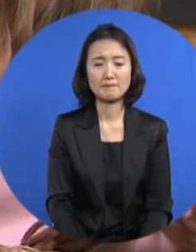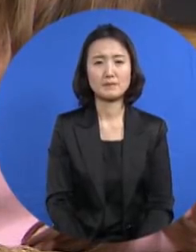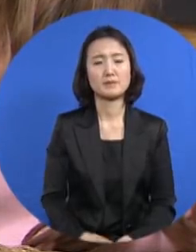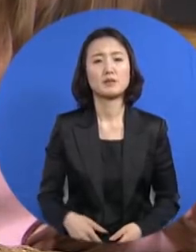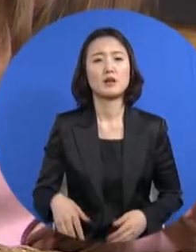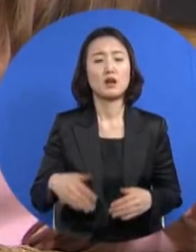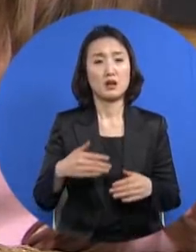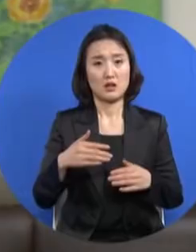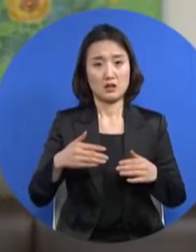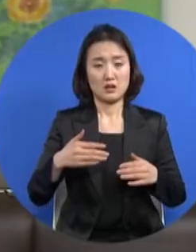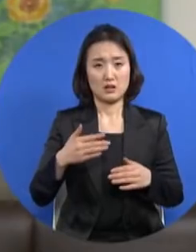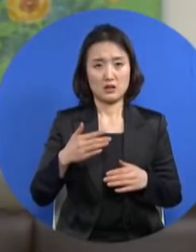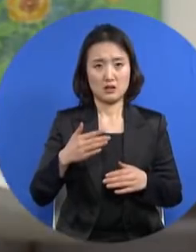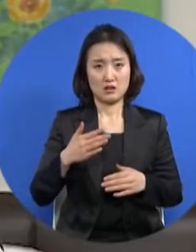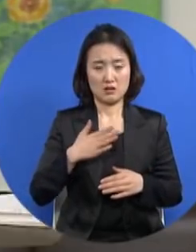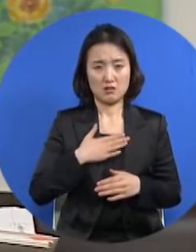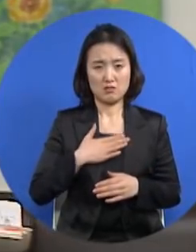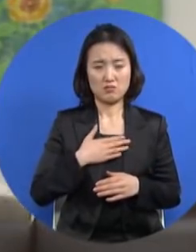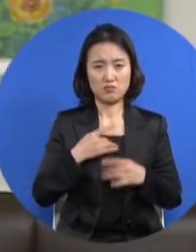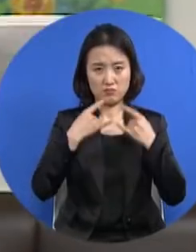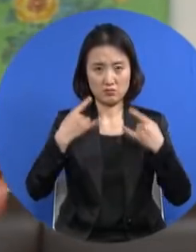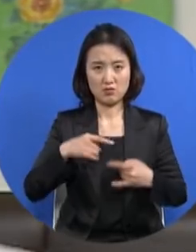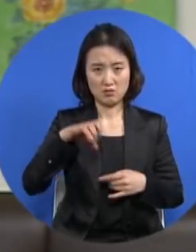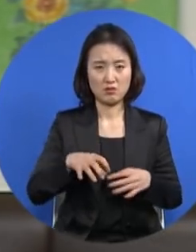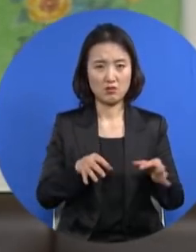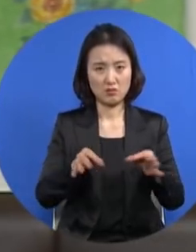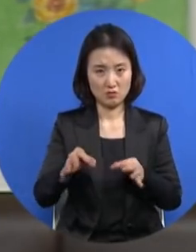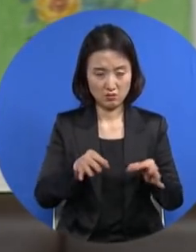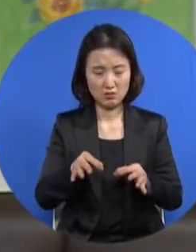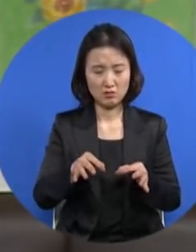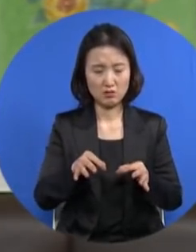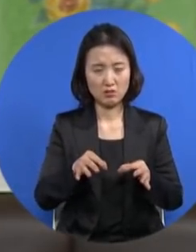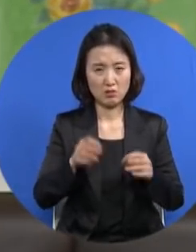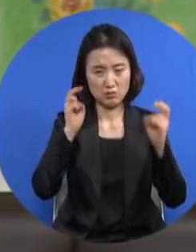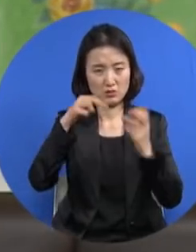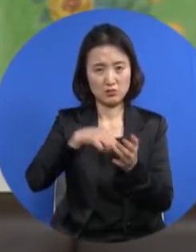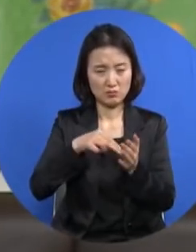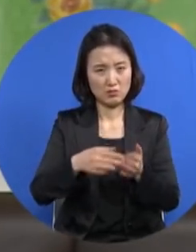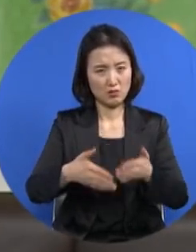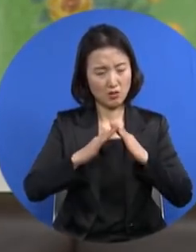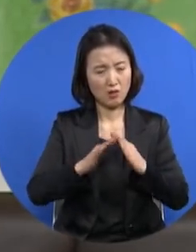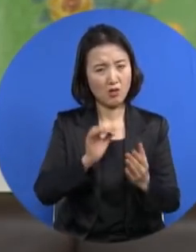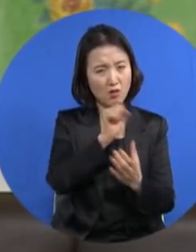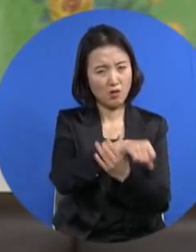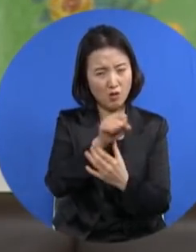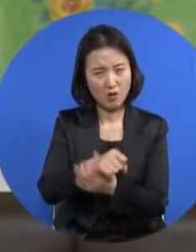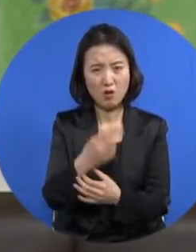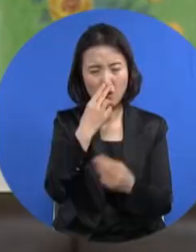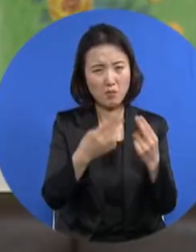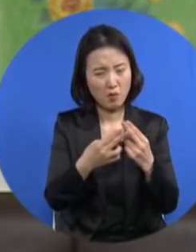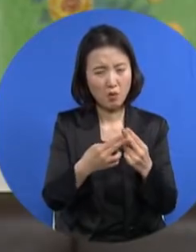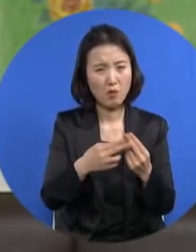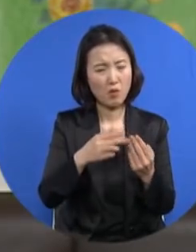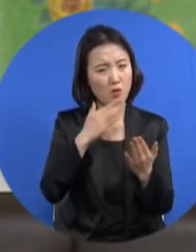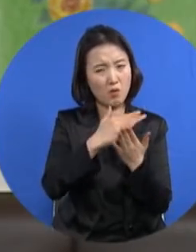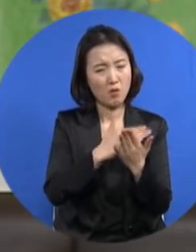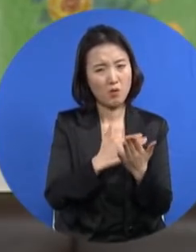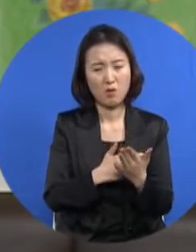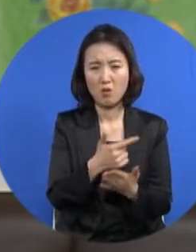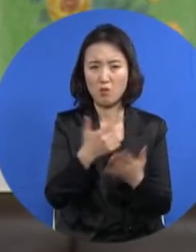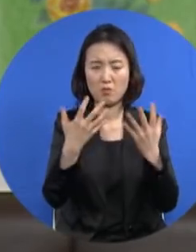없다. 그래서 노조도 허락을 받아야 되고 불가능한 허락일 것 같고 보험도 들어야 되고 뭐 여러